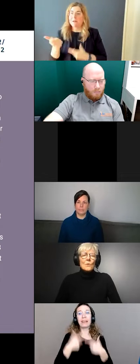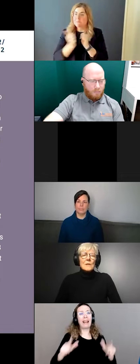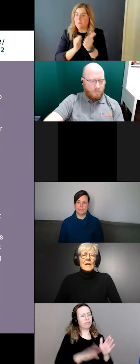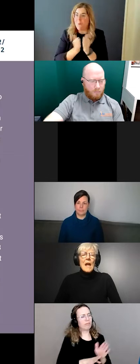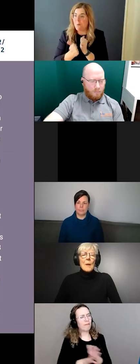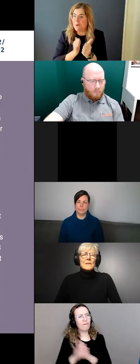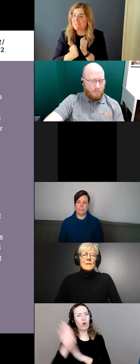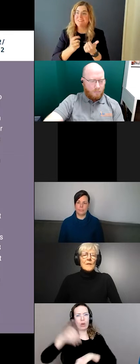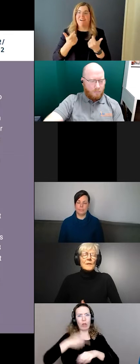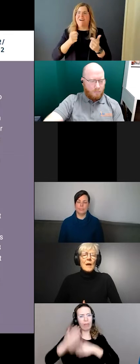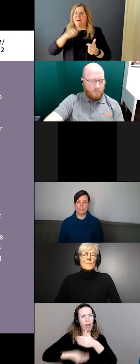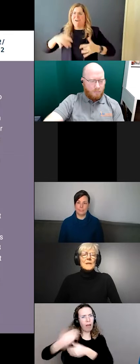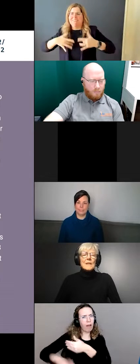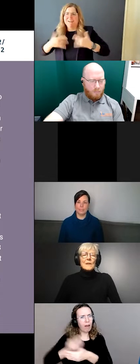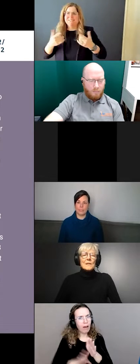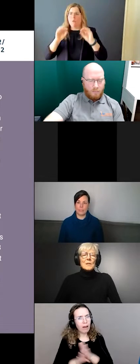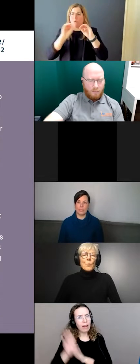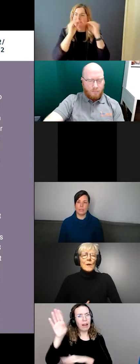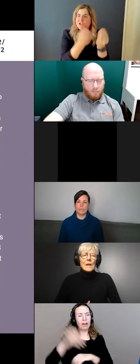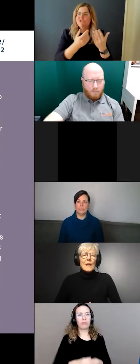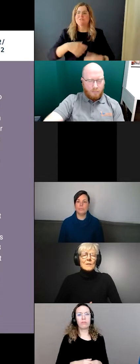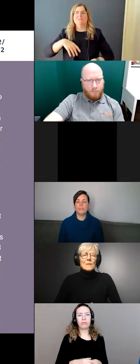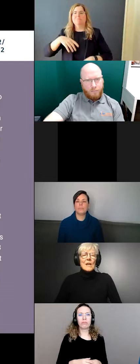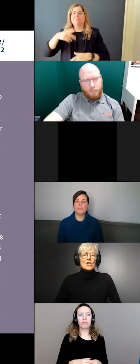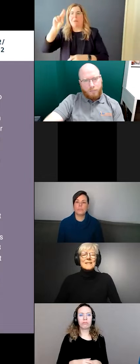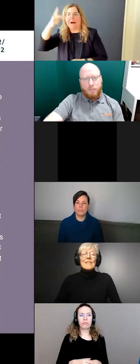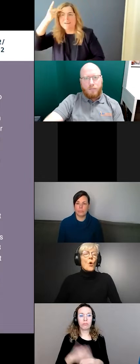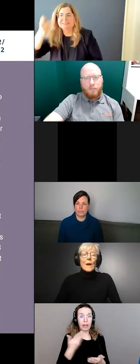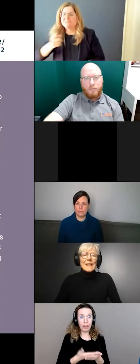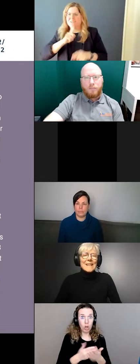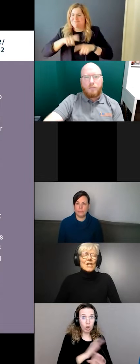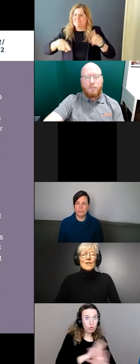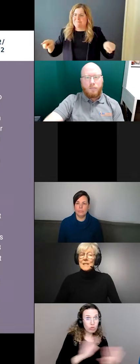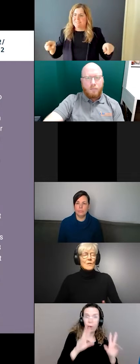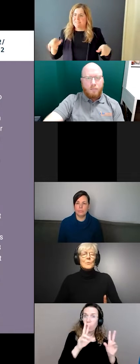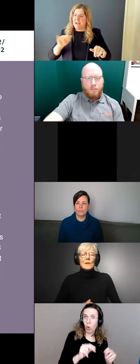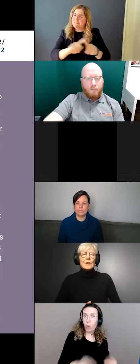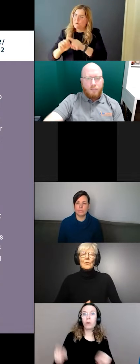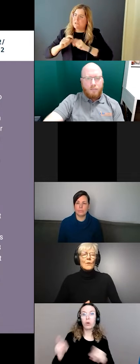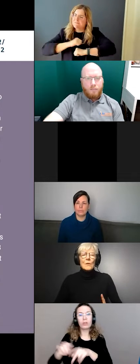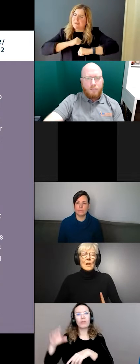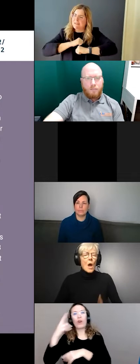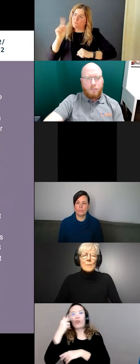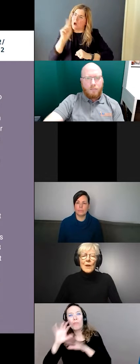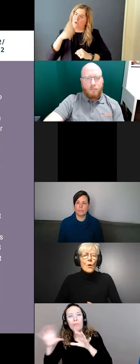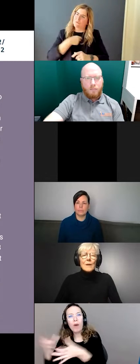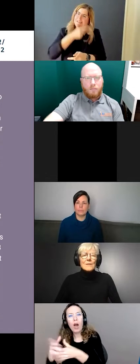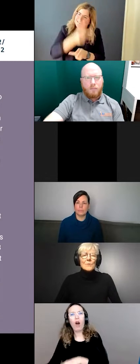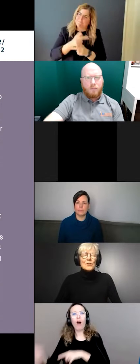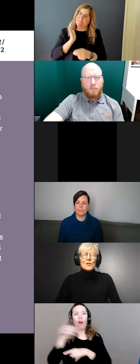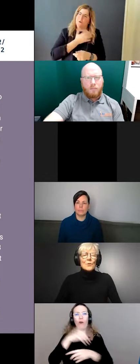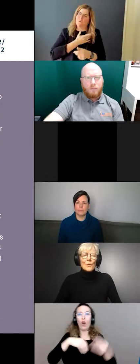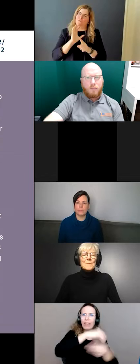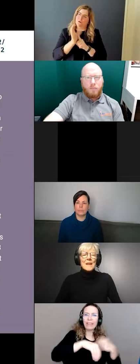avant, les langues évoluent tout le temps. Ça n'arrive pas seulement aux écoles, ça arrive dans